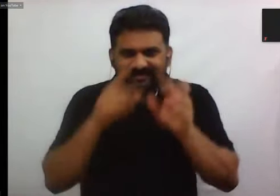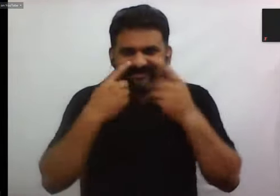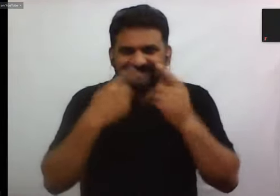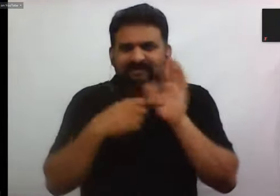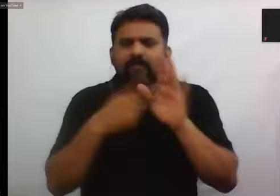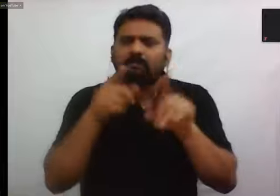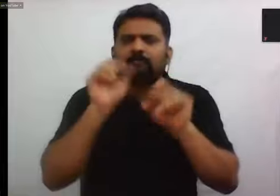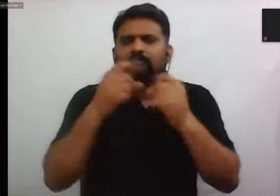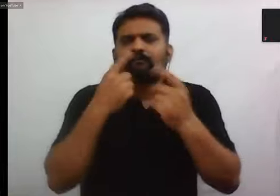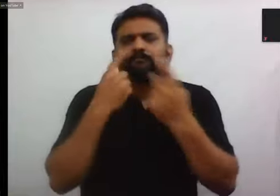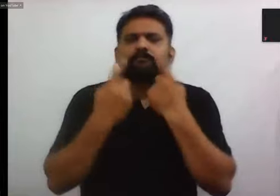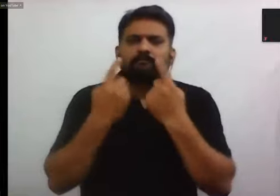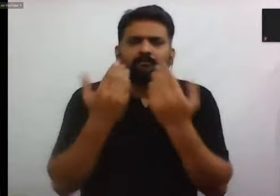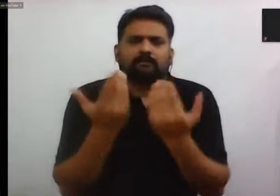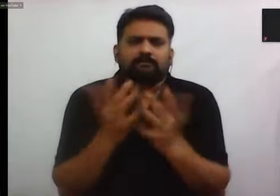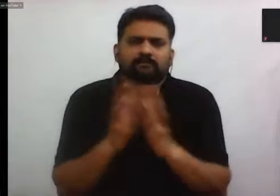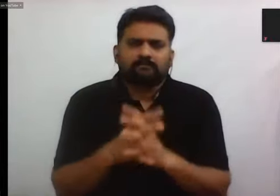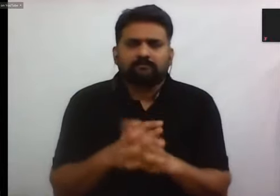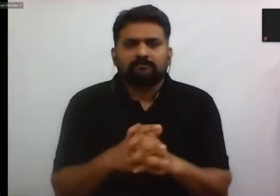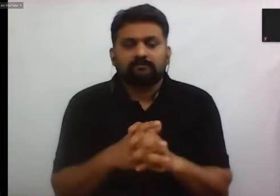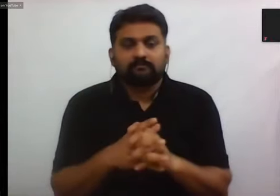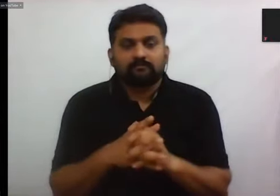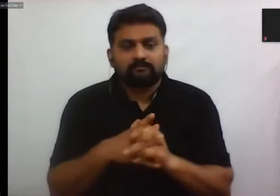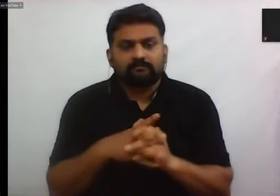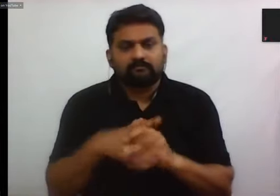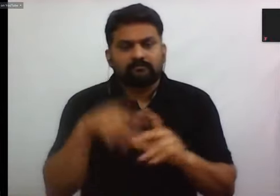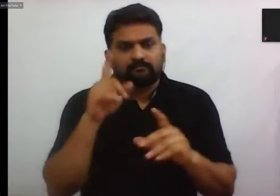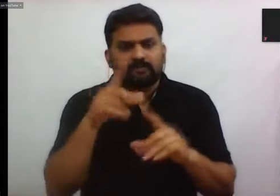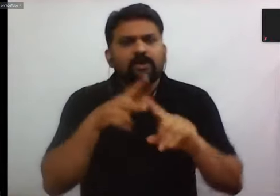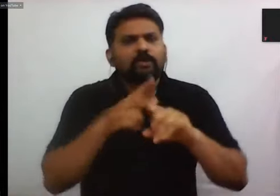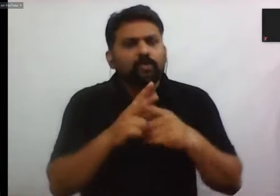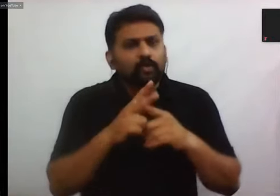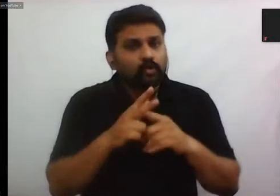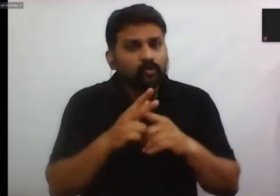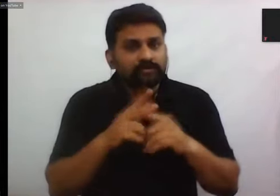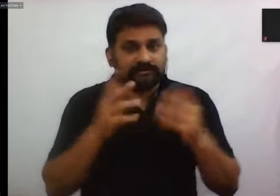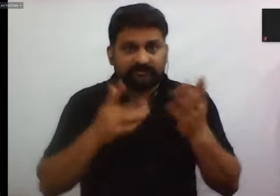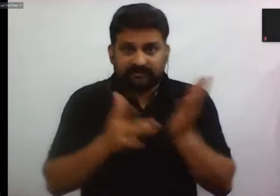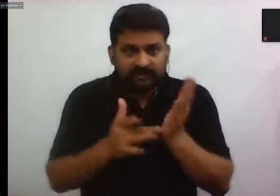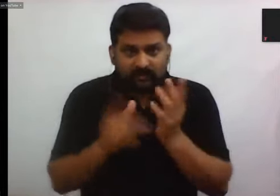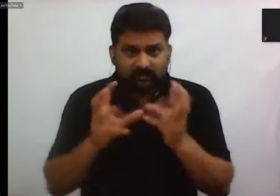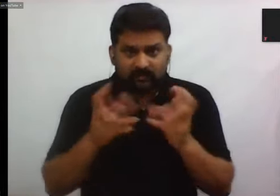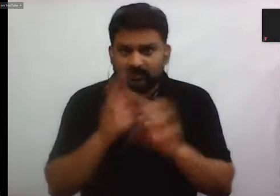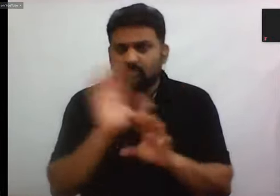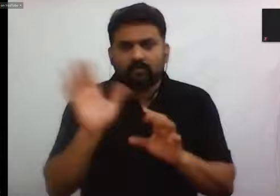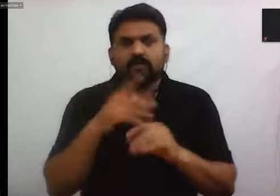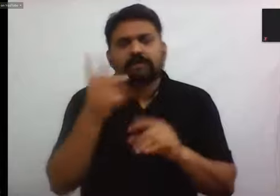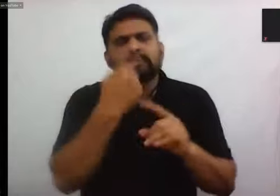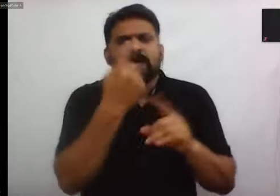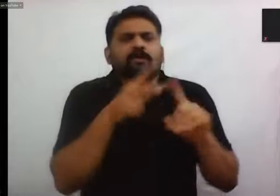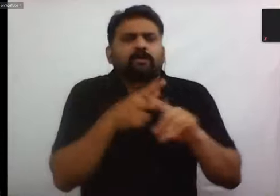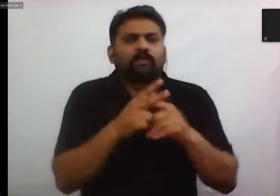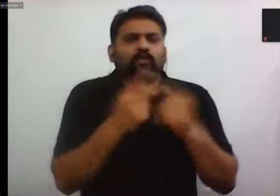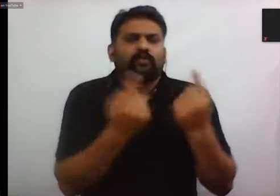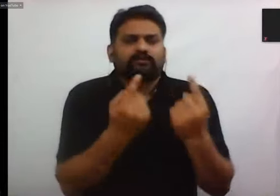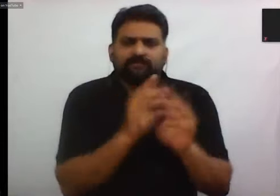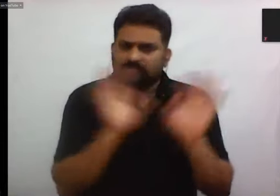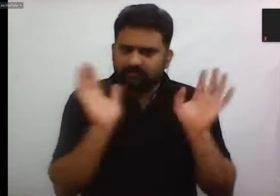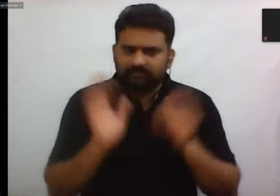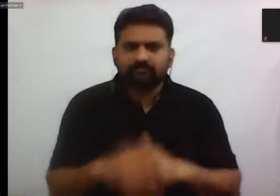फंक्शनल विजन। देयर आर टूल्स, no devices. Yeah, no devices, they are tools.